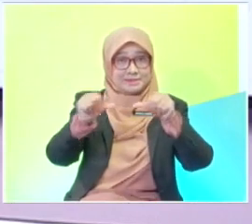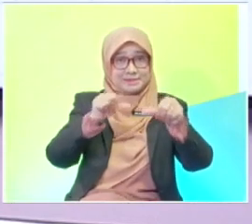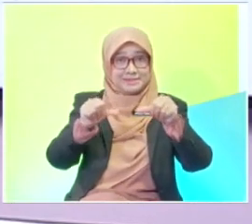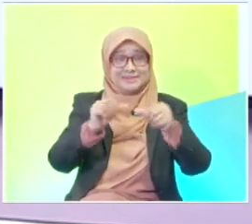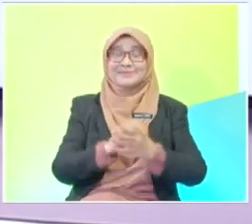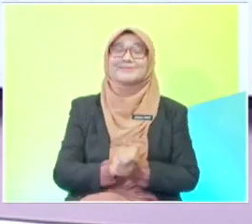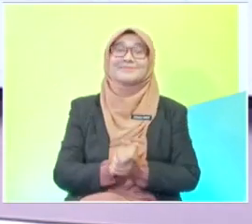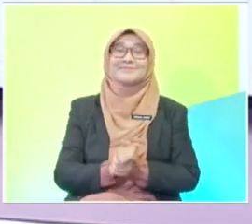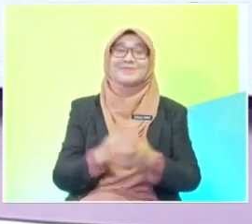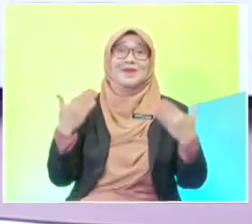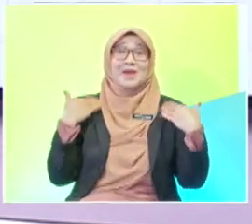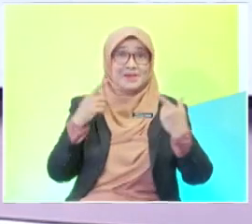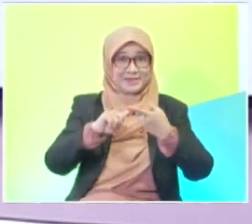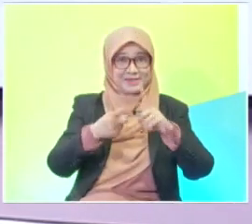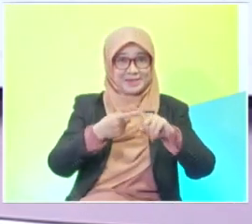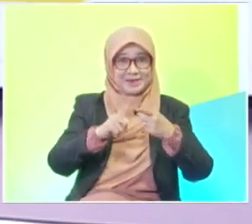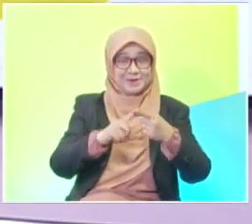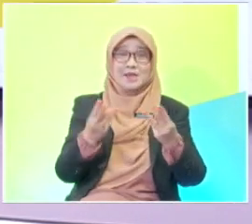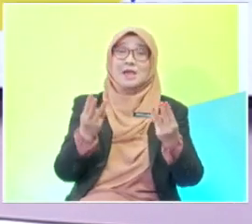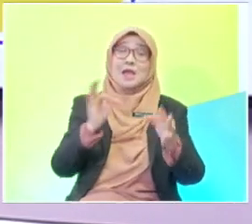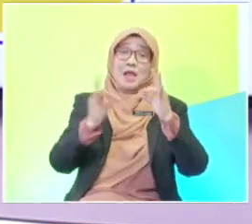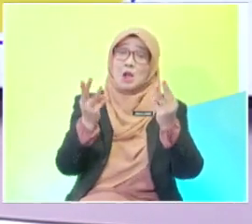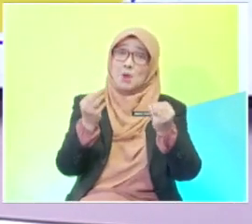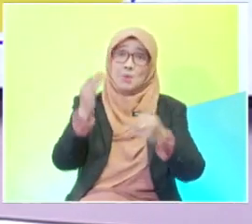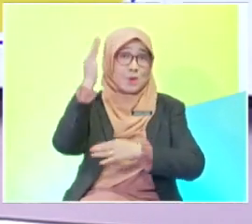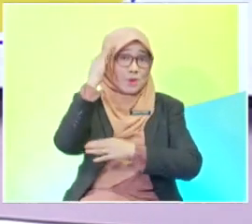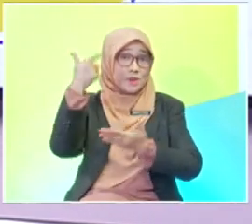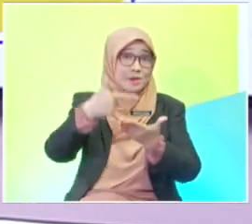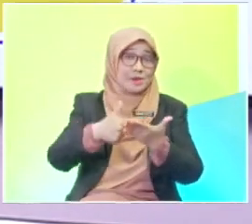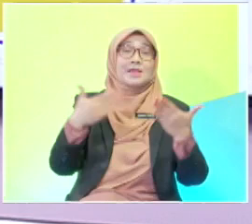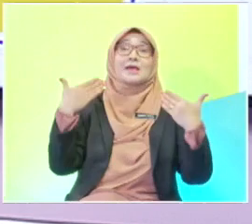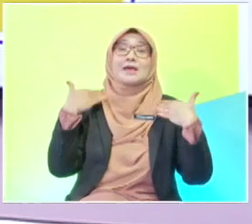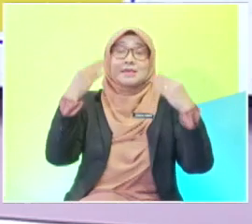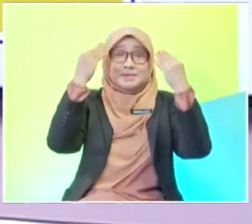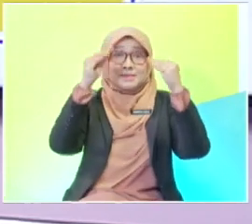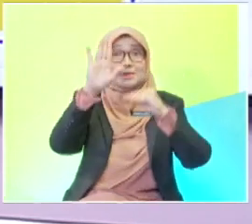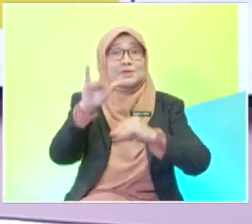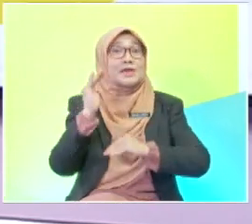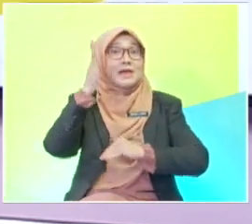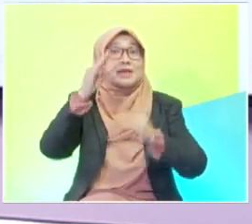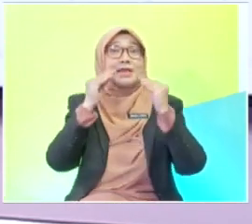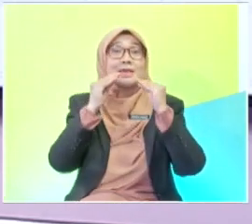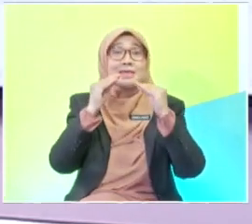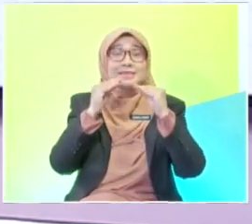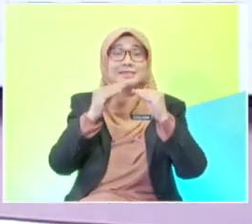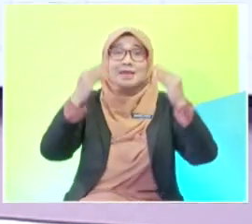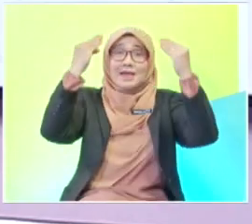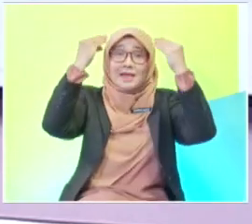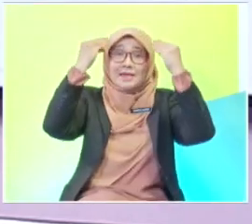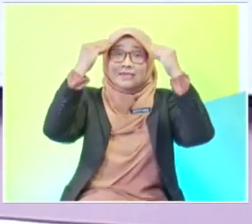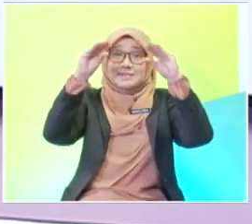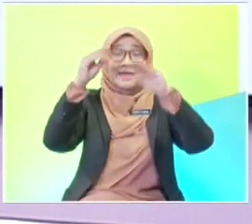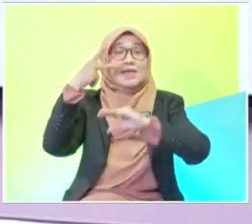kawan saya ni pun ada di sini lagi. Kalau nak tahu kan, mestilah ada guru kita yang akan mengajar hari ini bersama saya ialah Cikgu